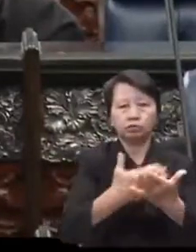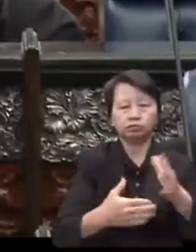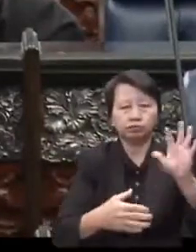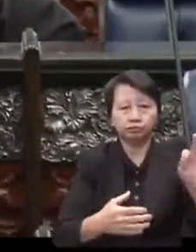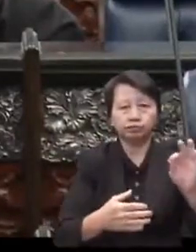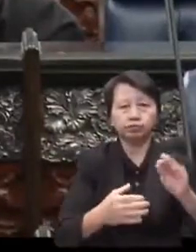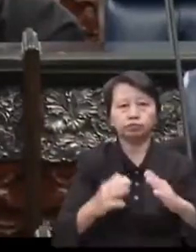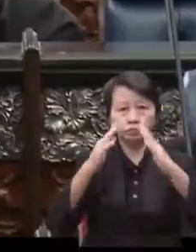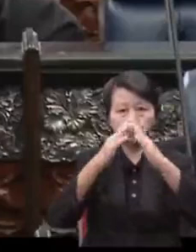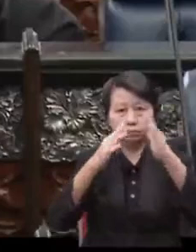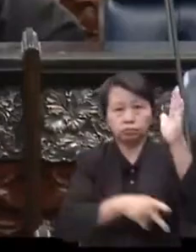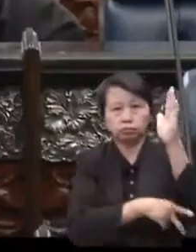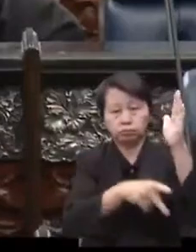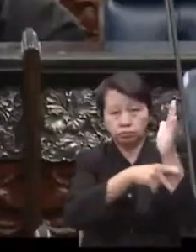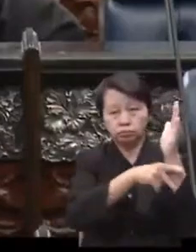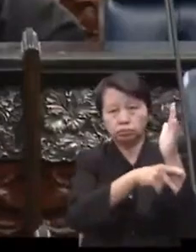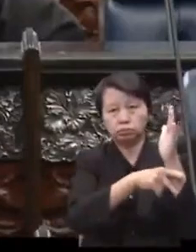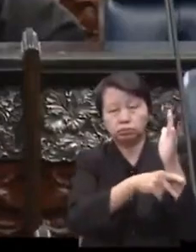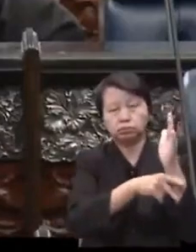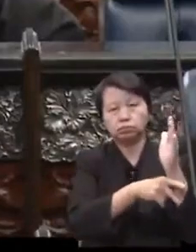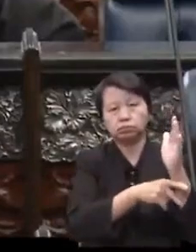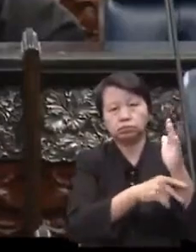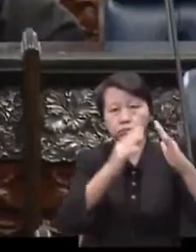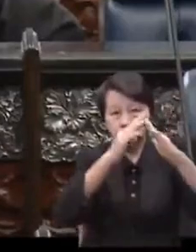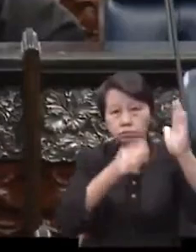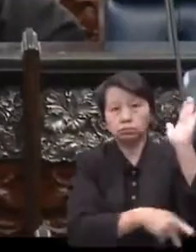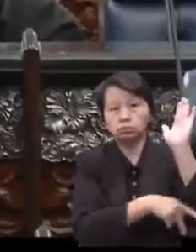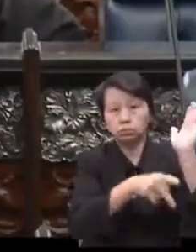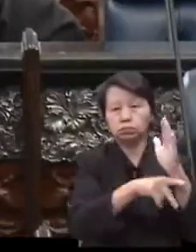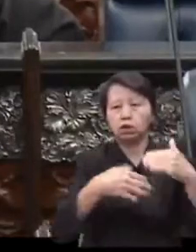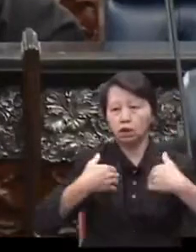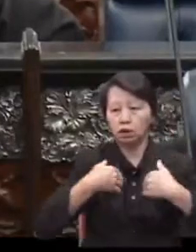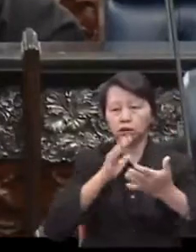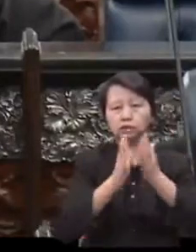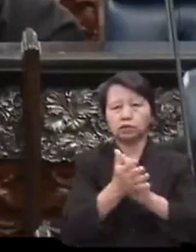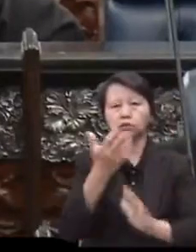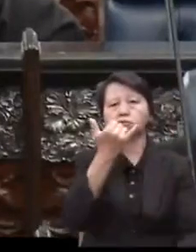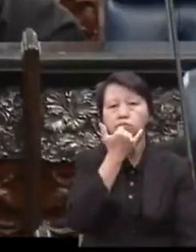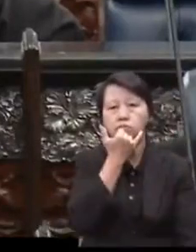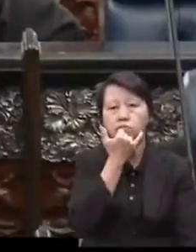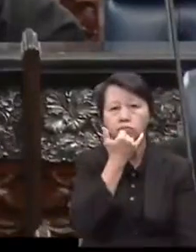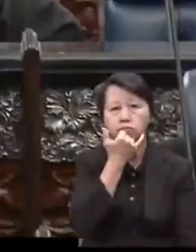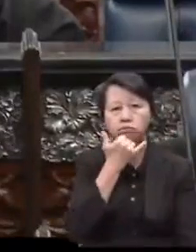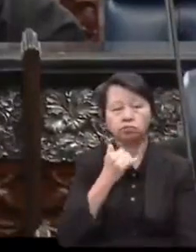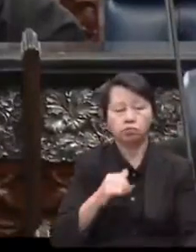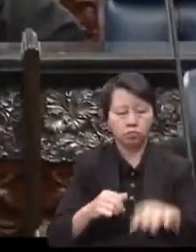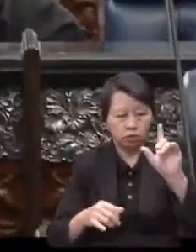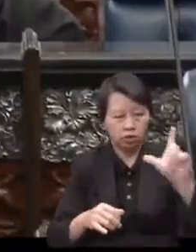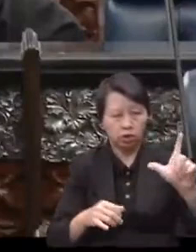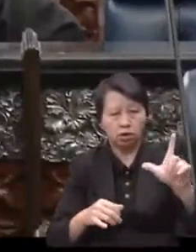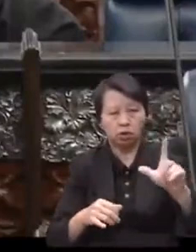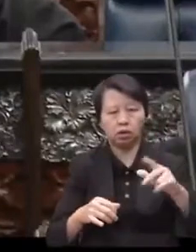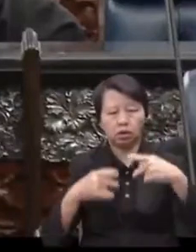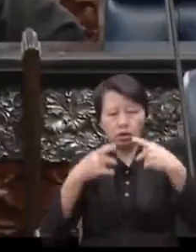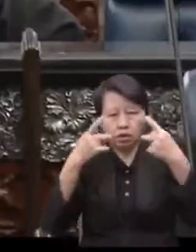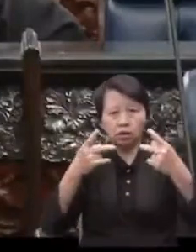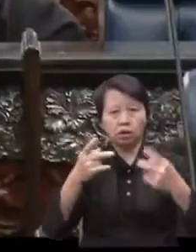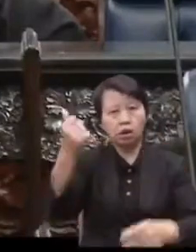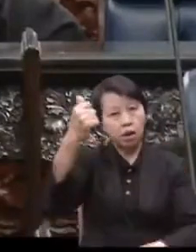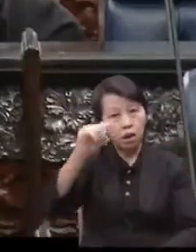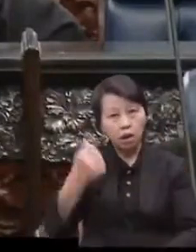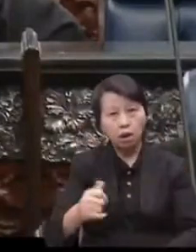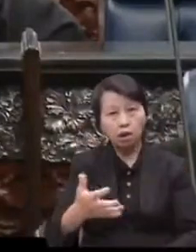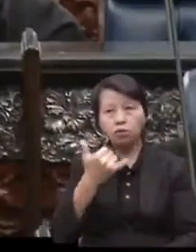House of parlim privil power berikut Med kesalahan iaitu L the publication of any